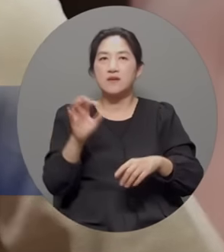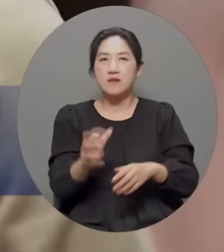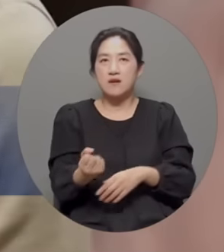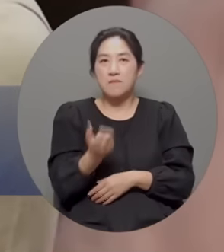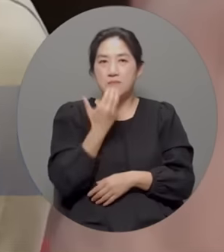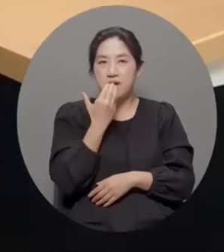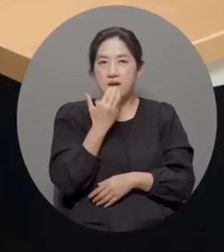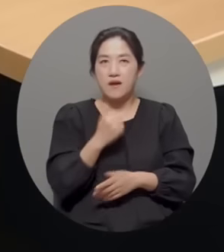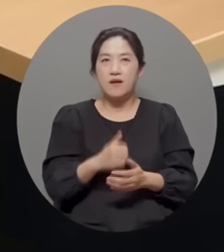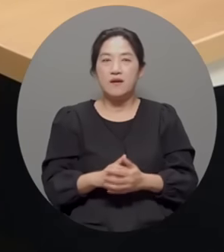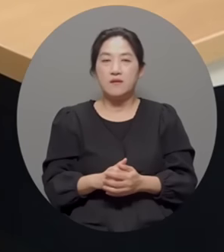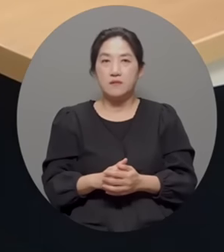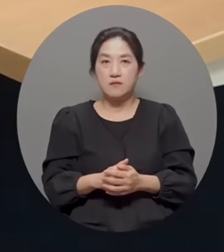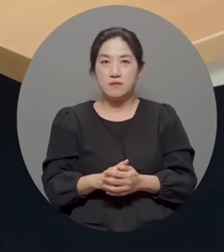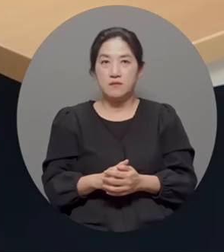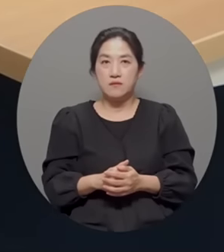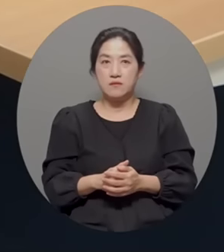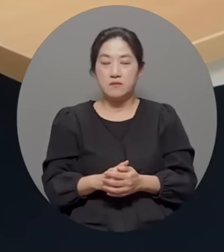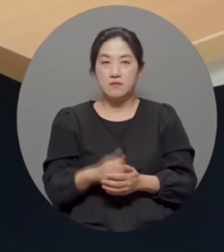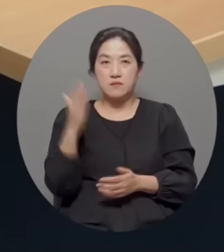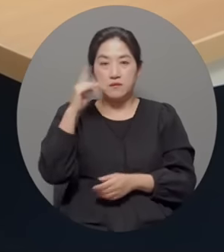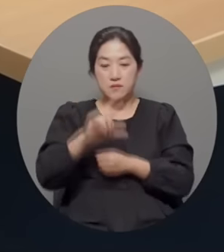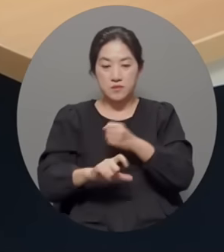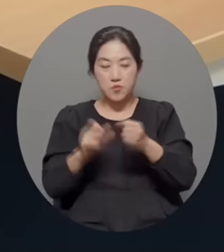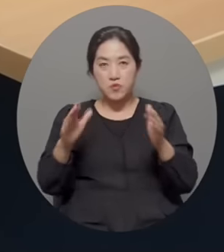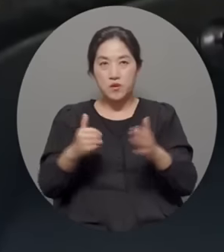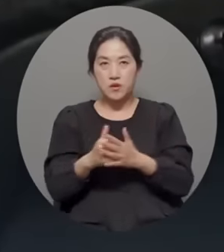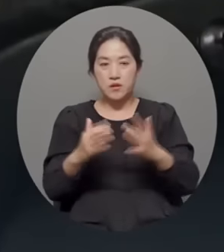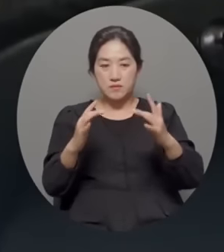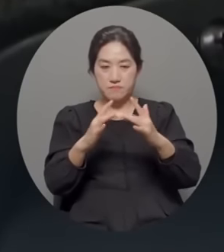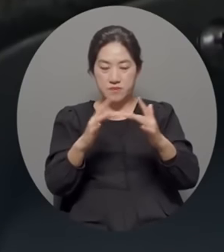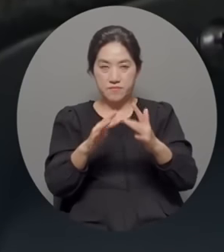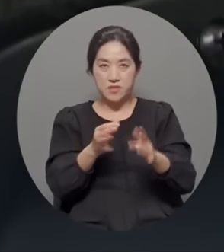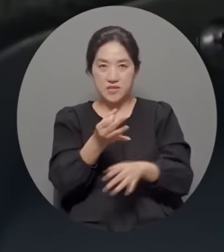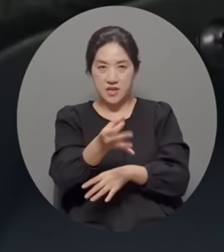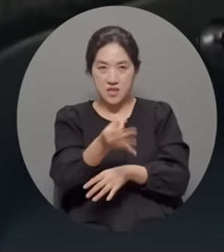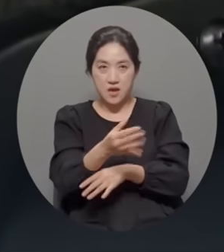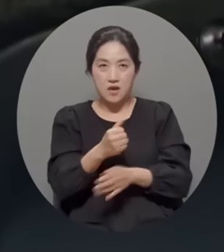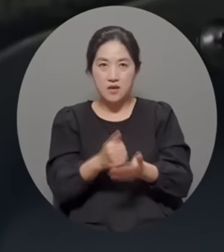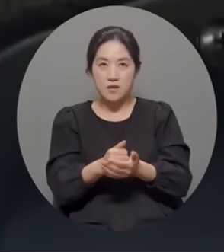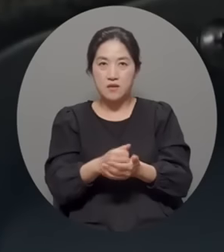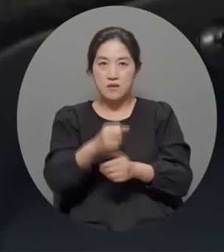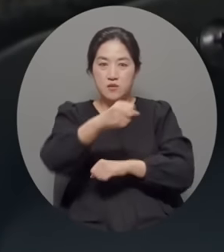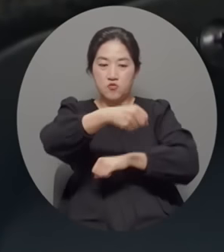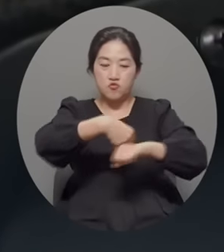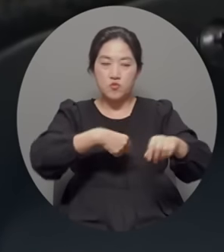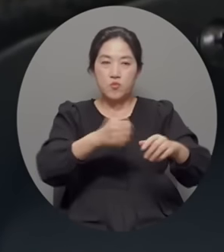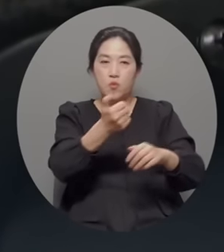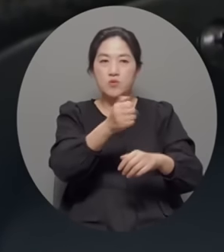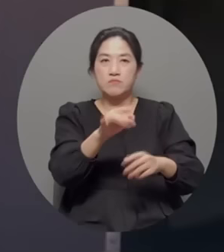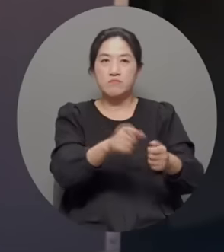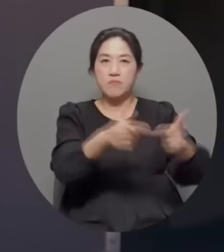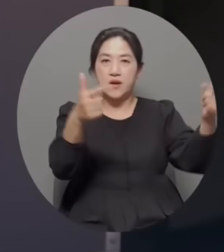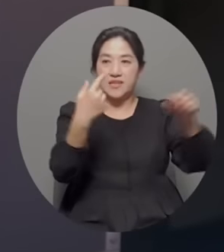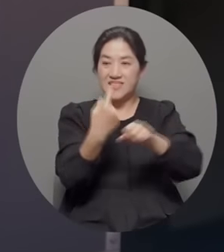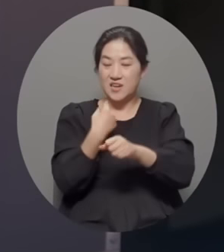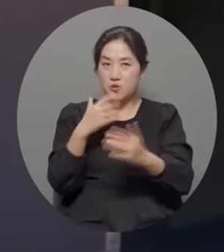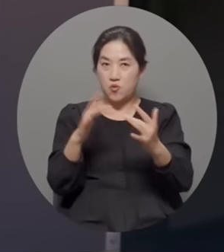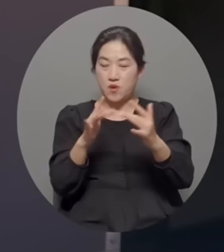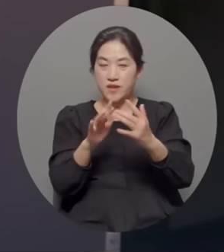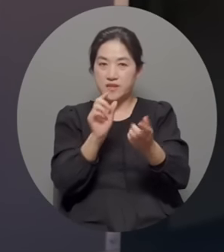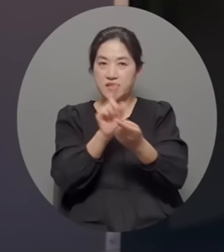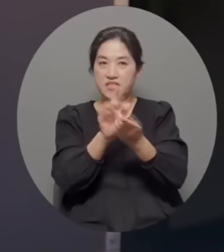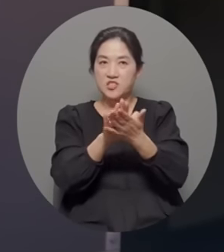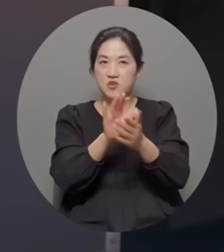되는 거죠. 최근 15년간 전자상거래를 통한 수입은 50배 넘게 늘었고 지난해 온라인 해외